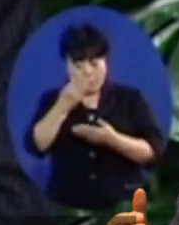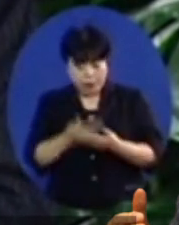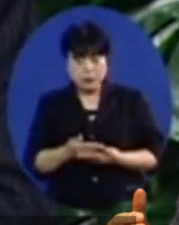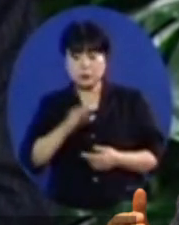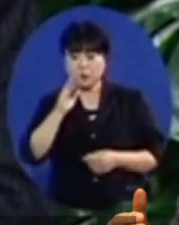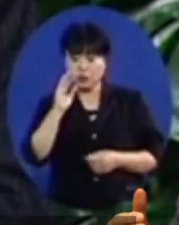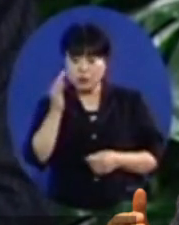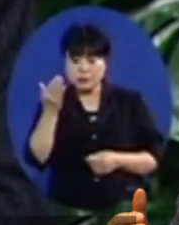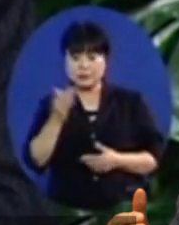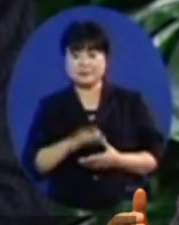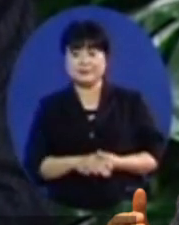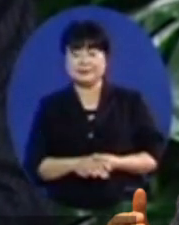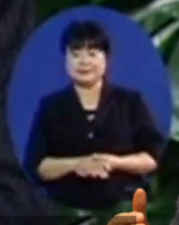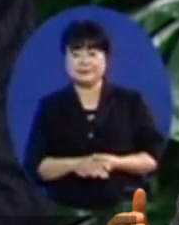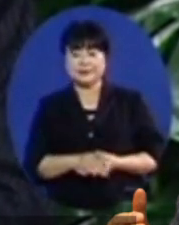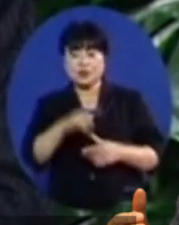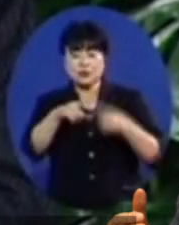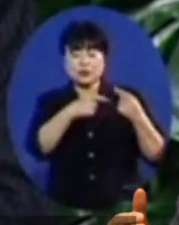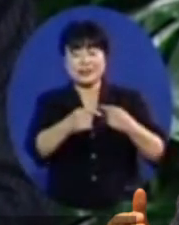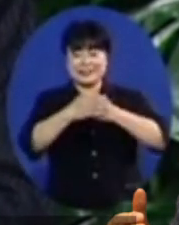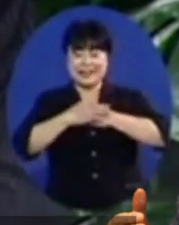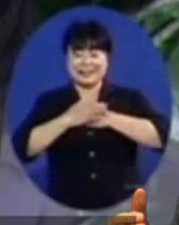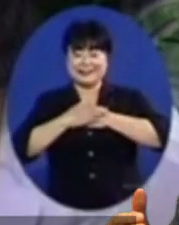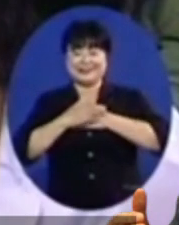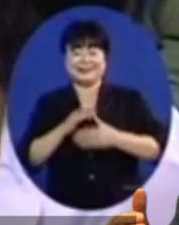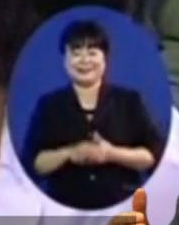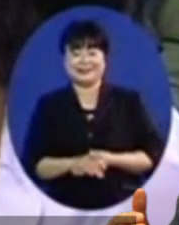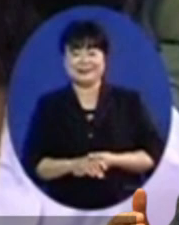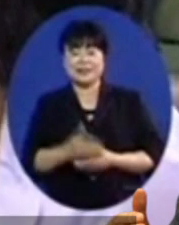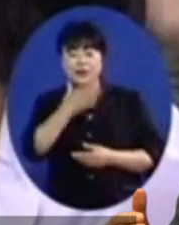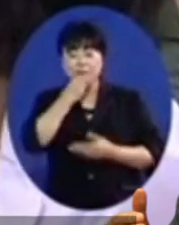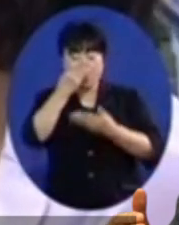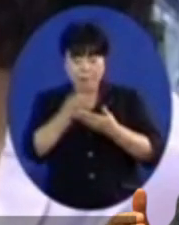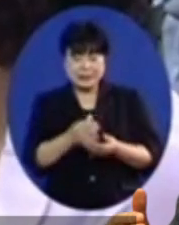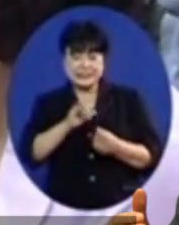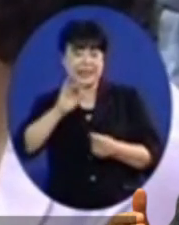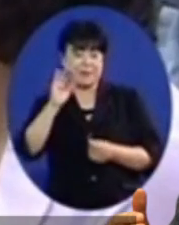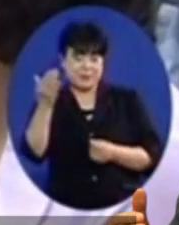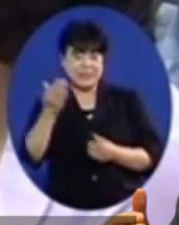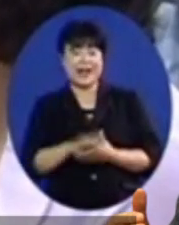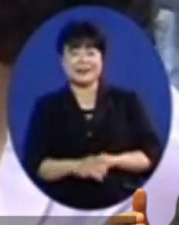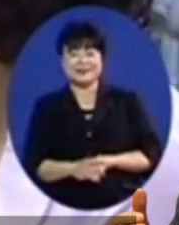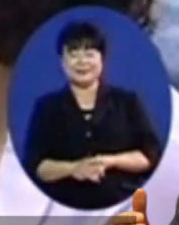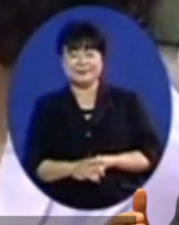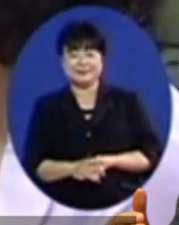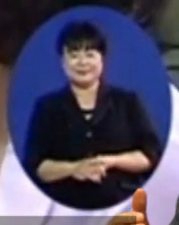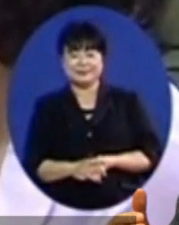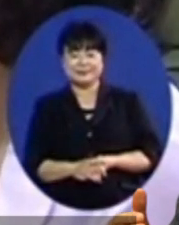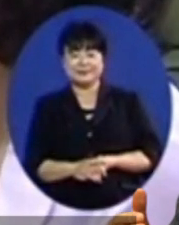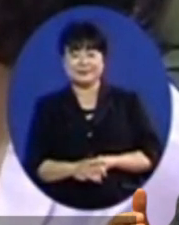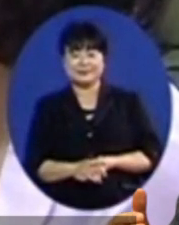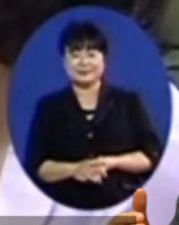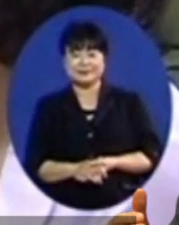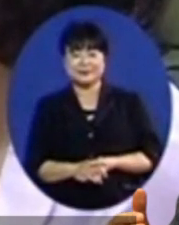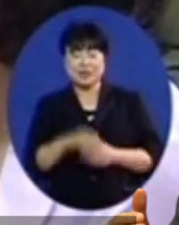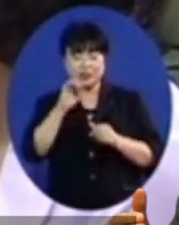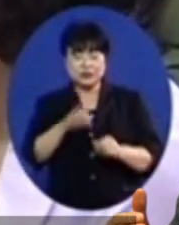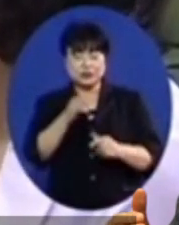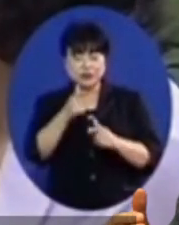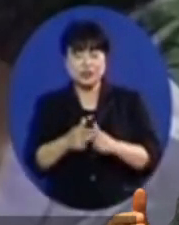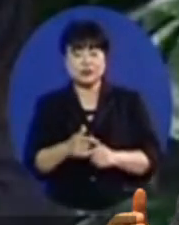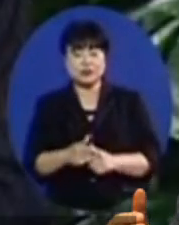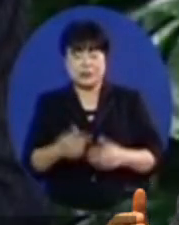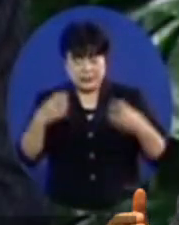사람들이겠죠. 따라 말씀하세요. 나는 복받은 사람이다. 왜? 저주는 예수님이